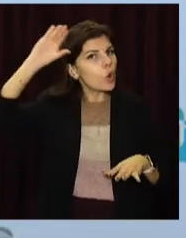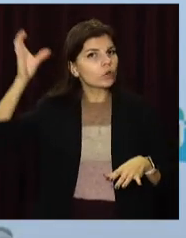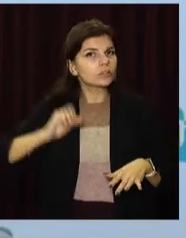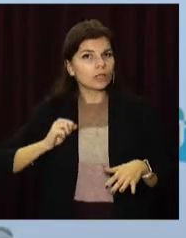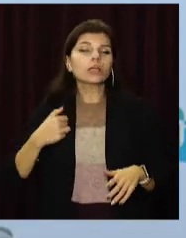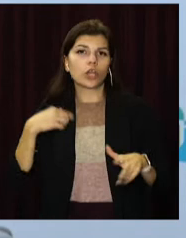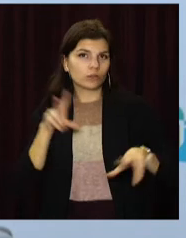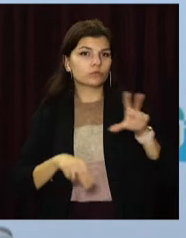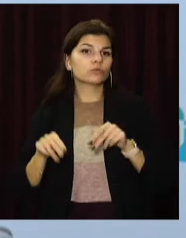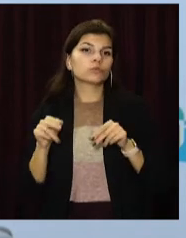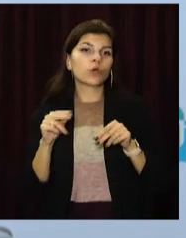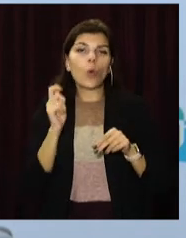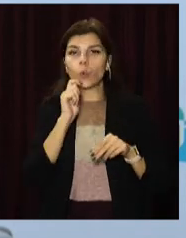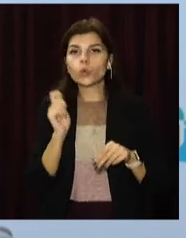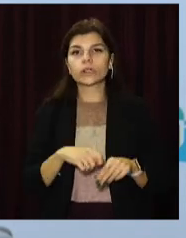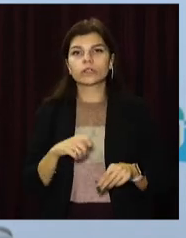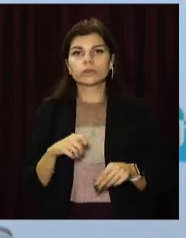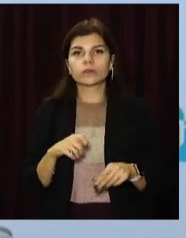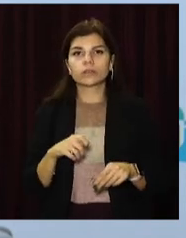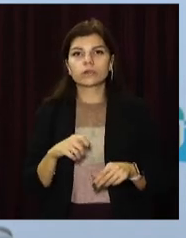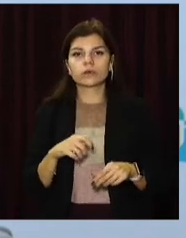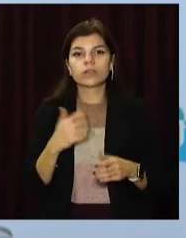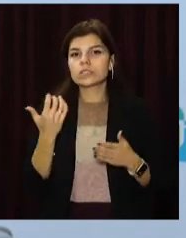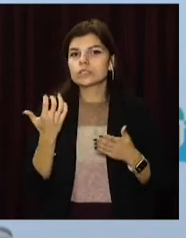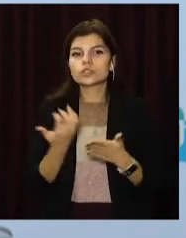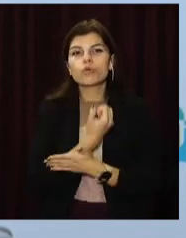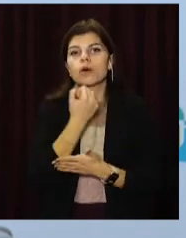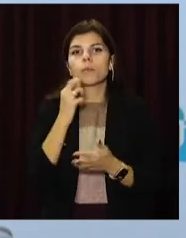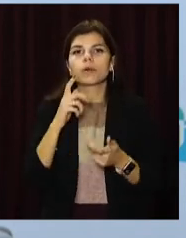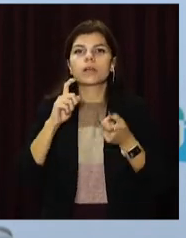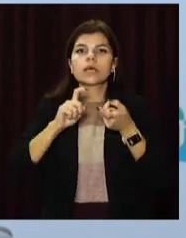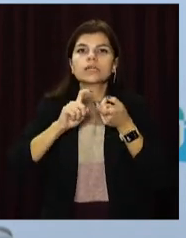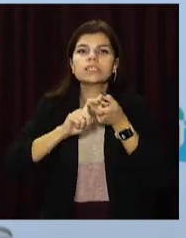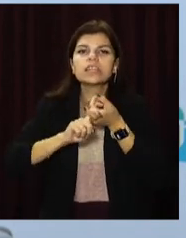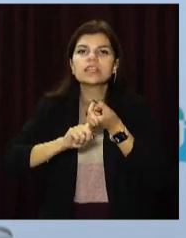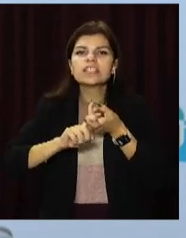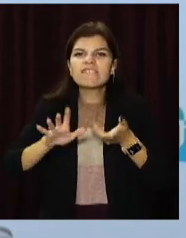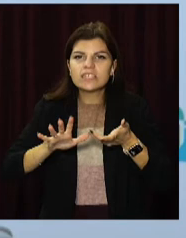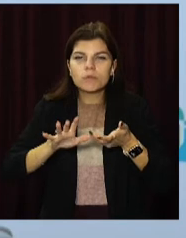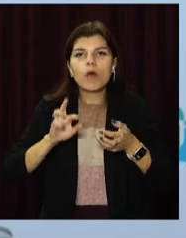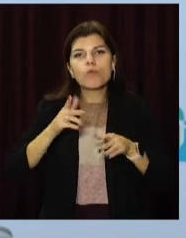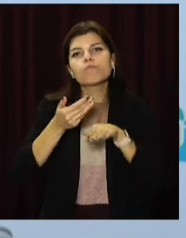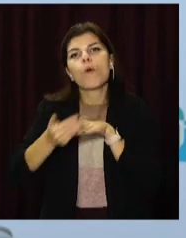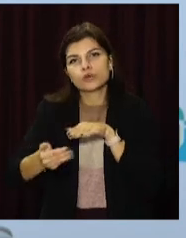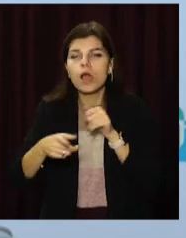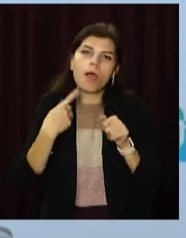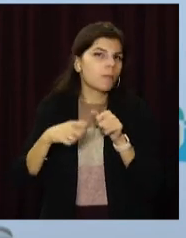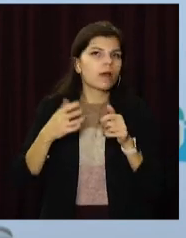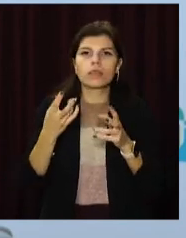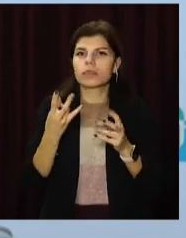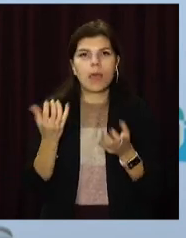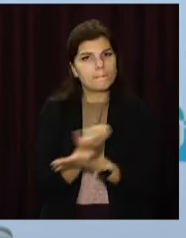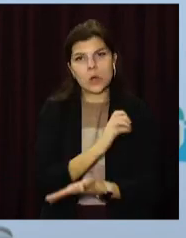Мені здається, то Україна здобула б незалежність значно пізніше, або навіть не здобула б, якби